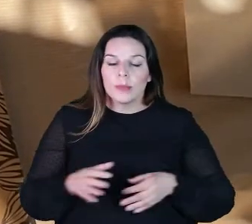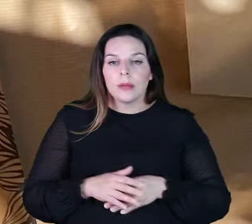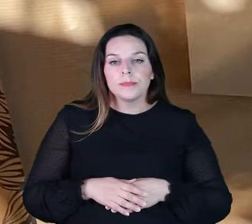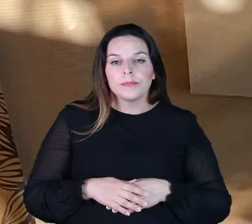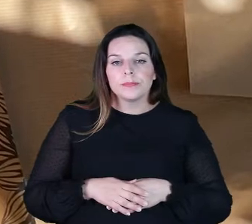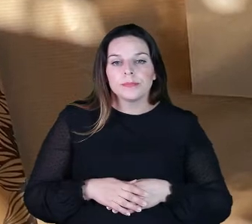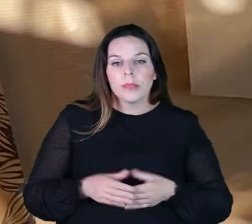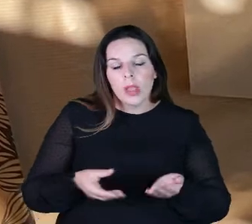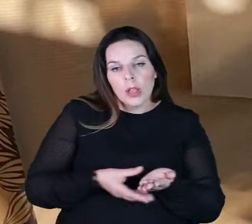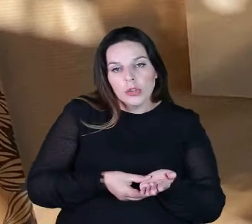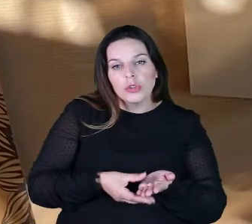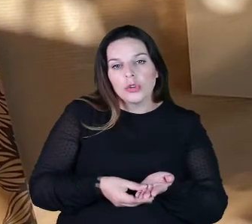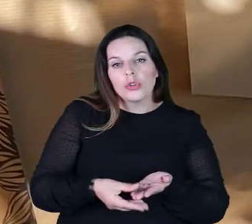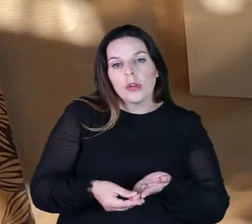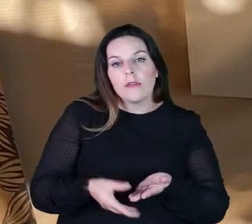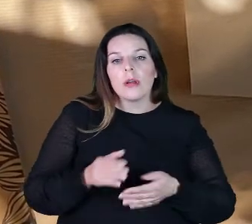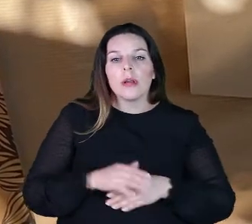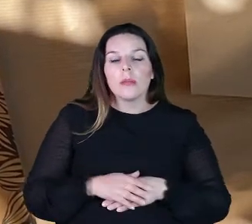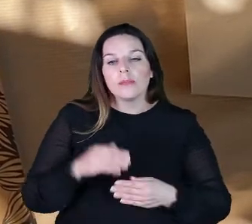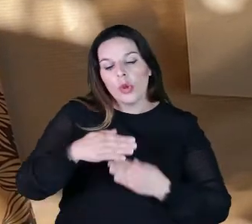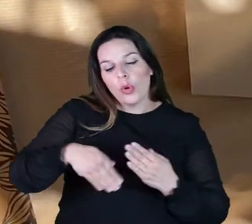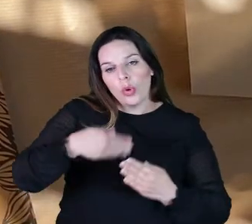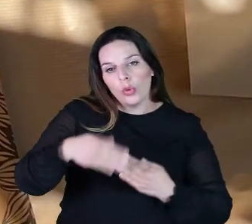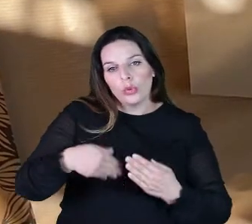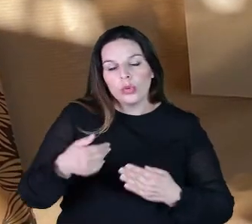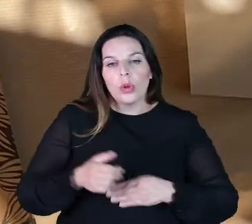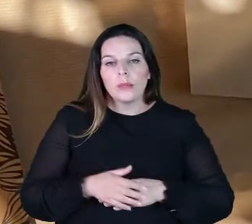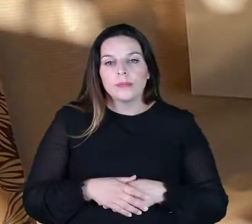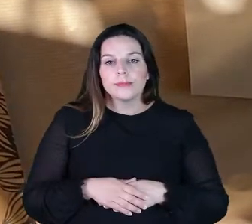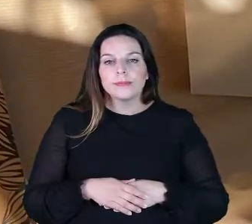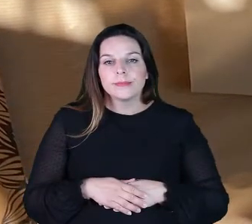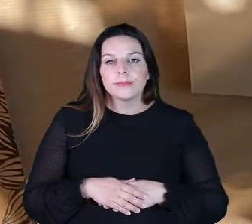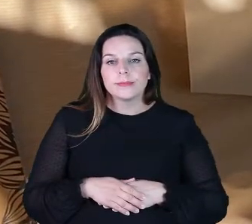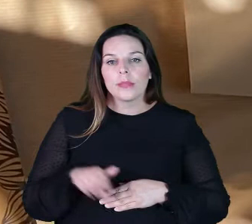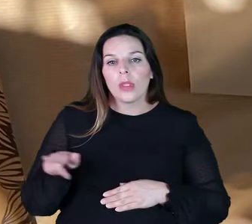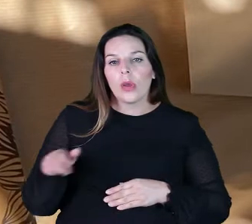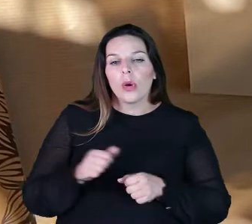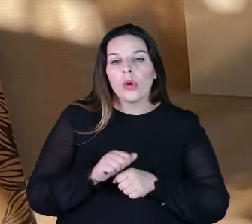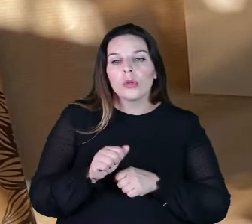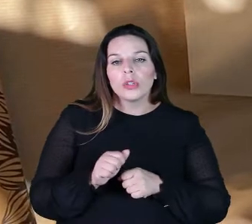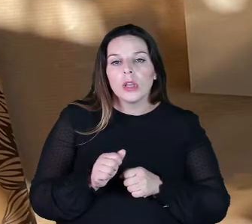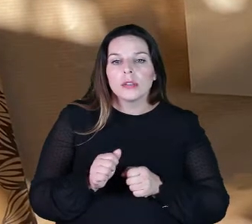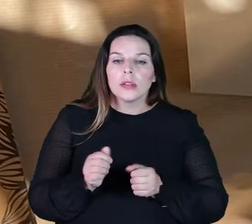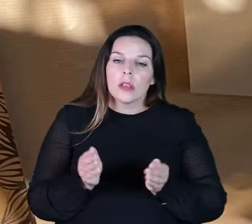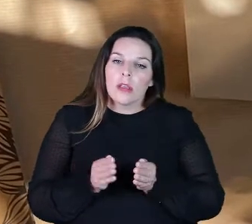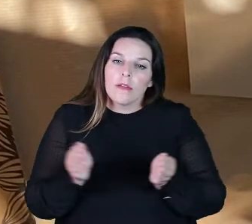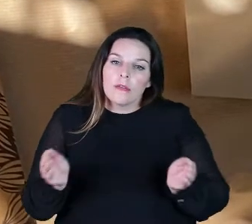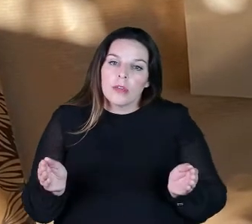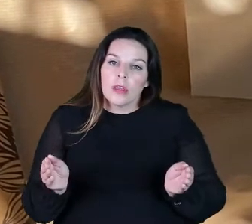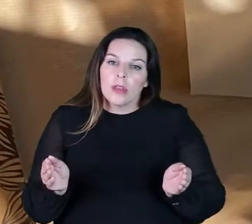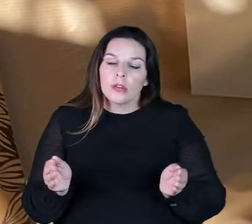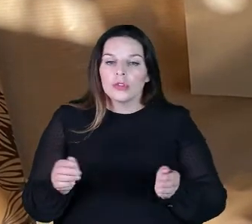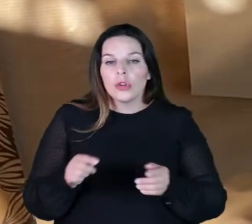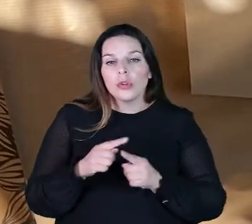I jak zwykle zszywam i mam taki rulonik. On jest troszeczkę szerszy niż rulonik z